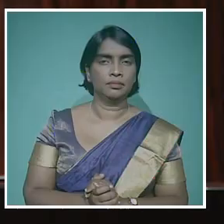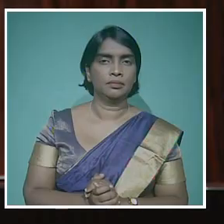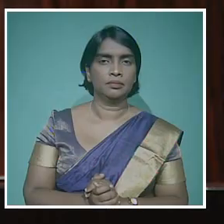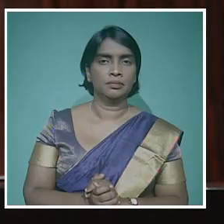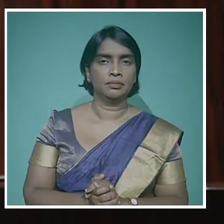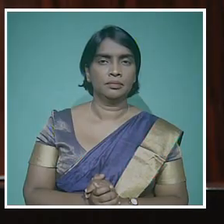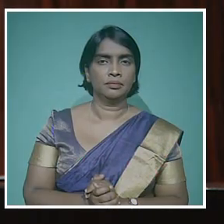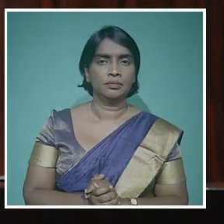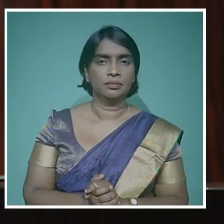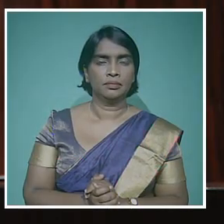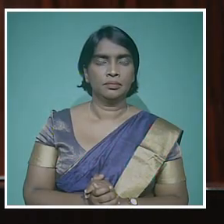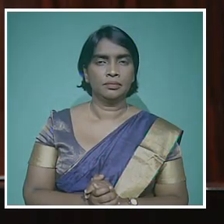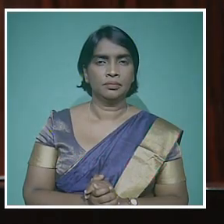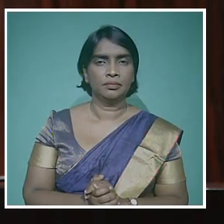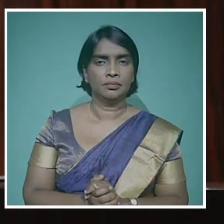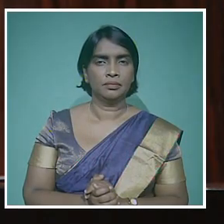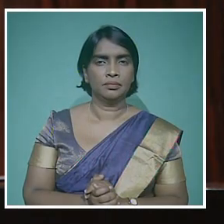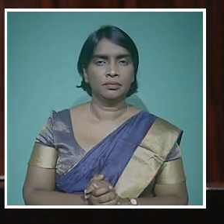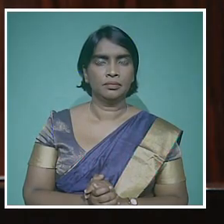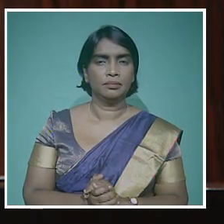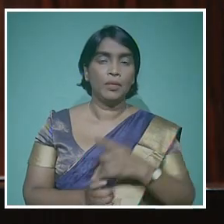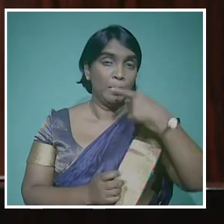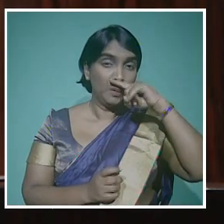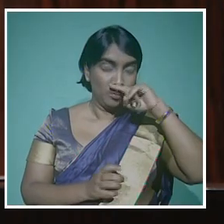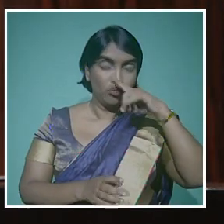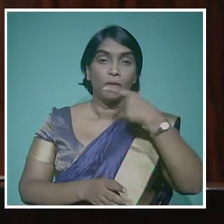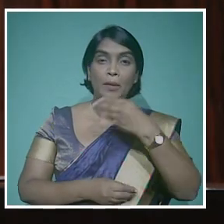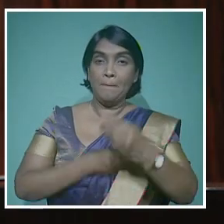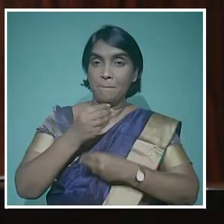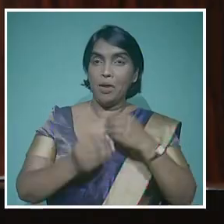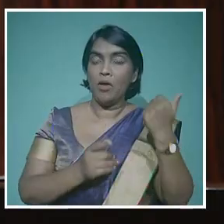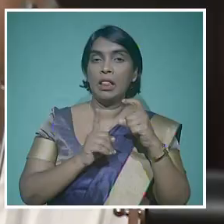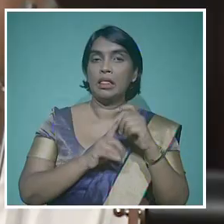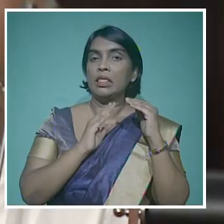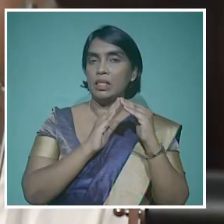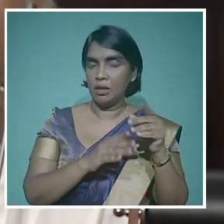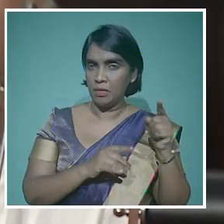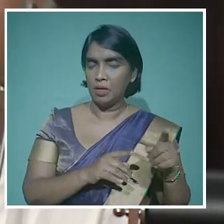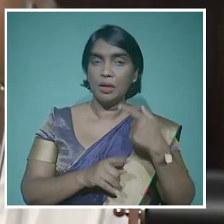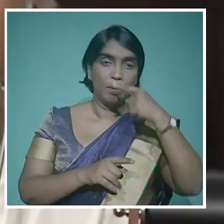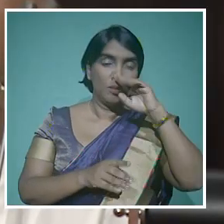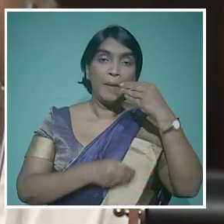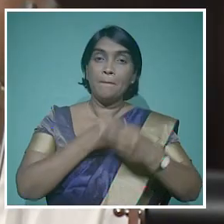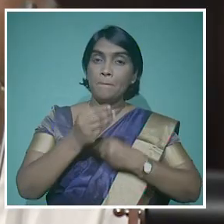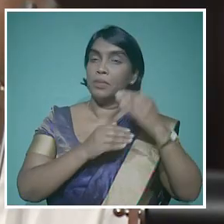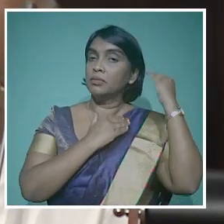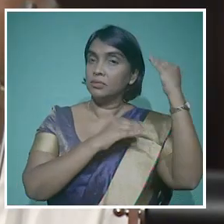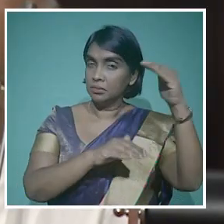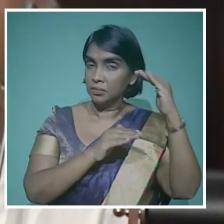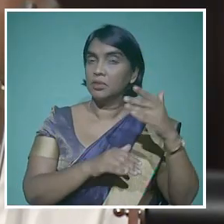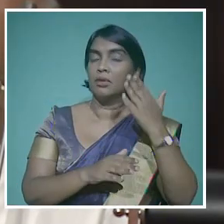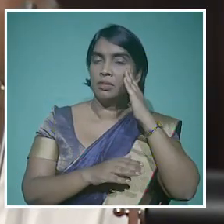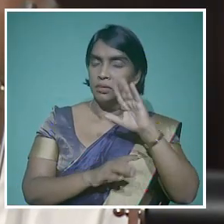කුරුඳු කර්මාන්තය සඳහා නව දෙපාර්තමේන්තුවක් කුරුඳු නිෂ්පාදන අපනයන